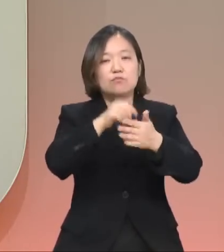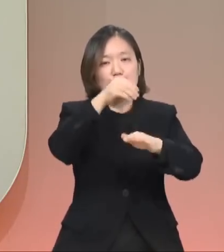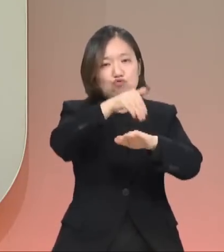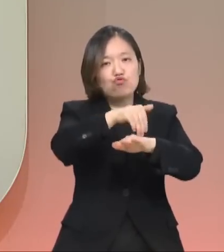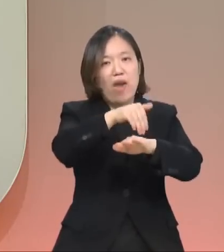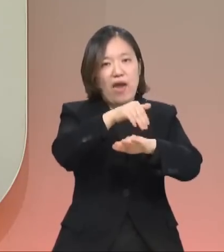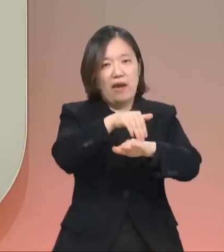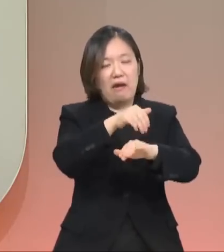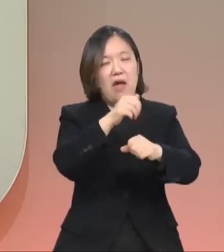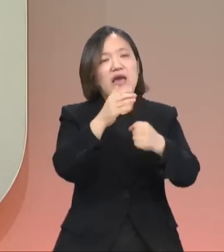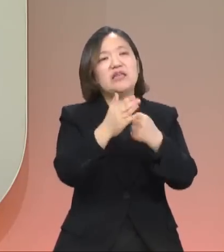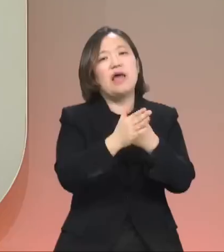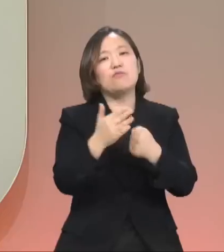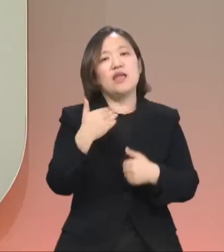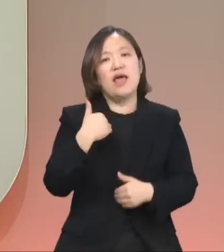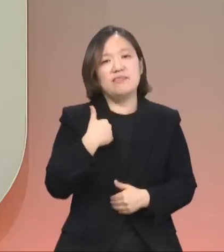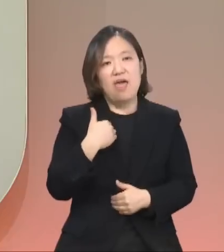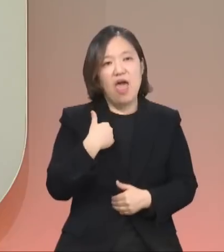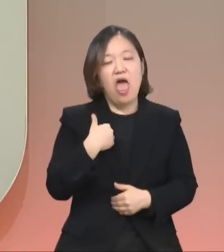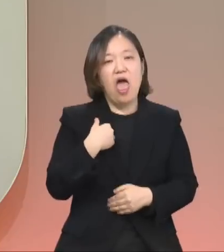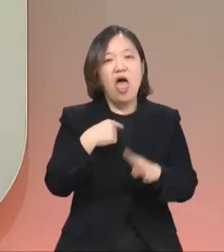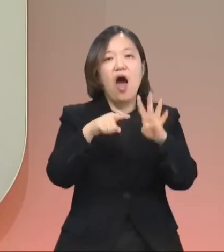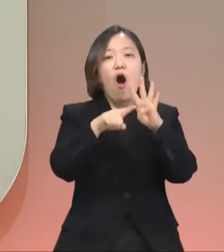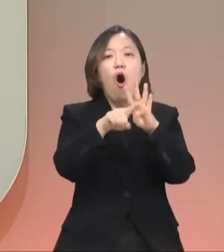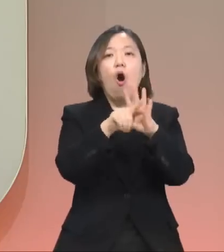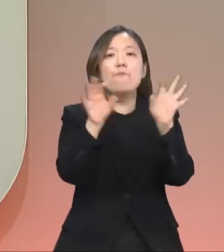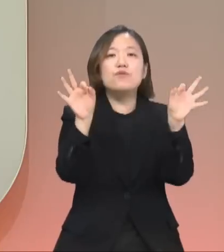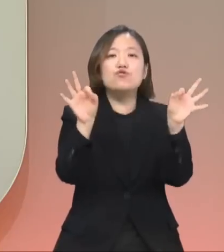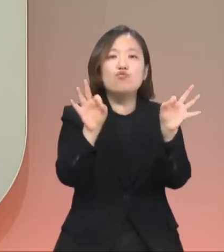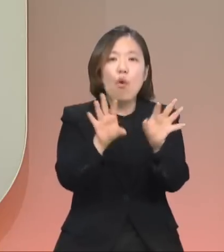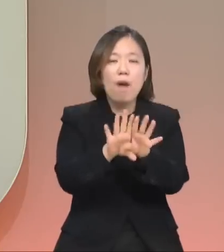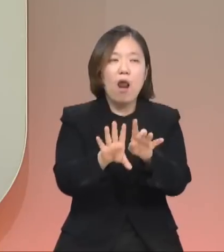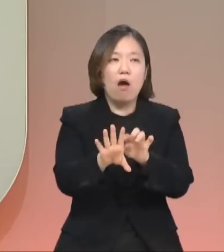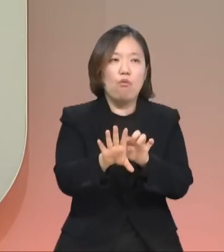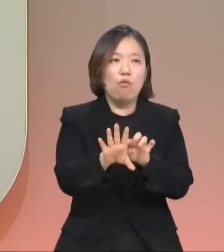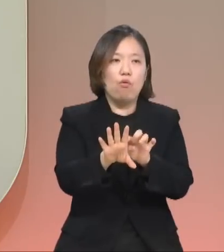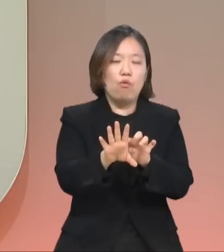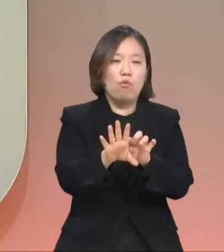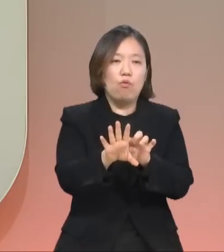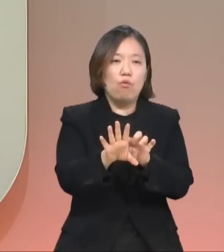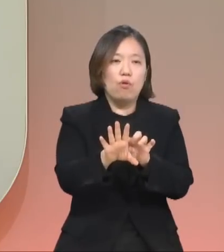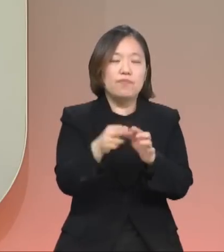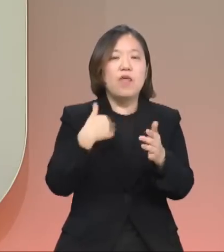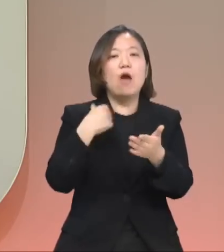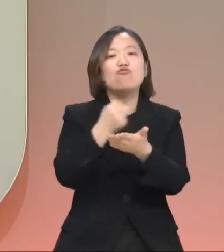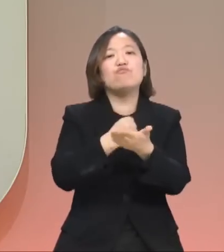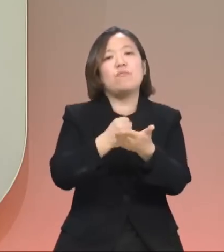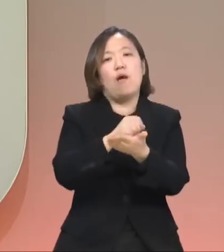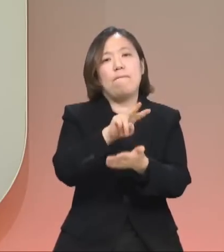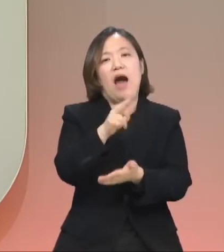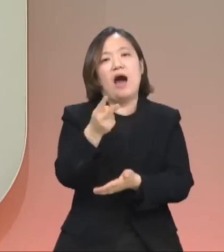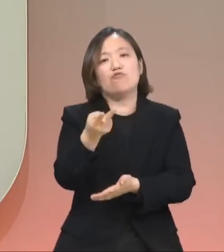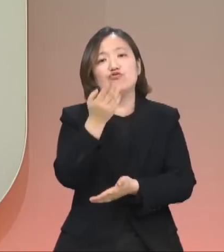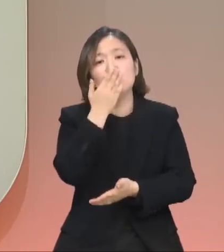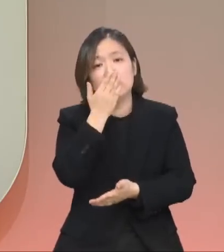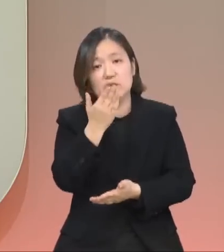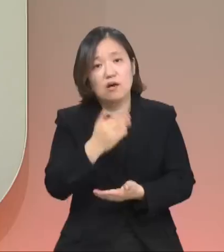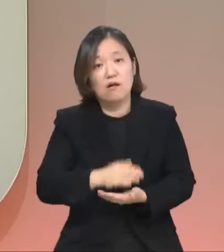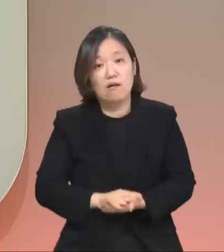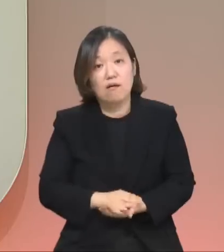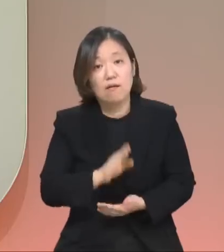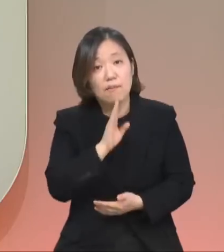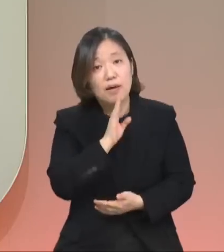내 운명을 바꿀 수 있는거다 그걸 소나무 지금까지 뭐 거의 300회 가까이이 얘기를 제가 계속